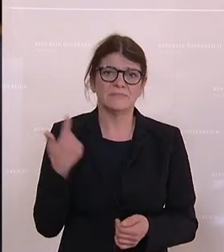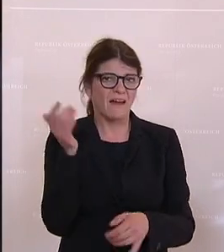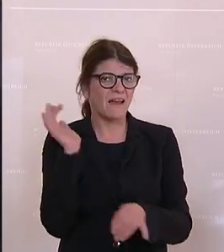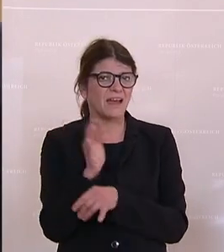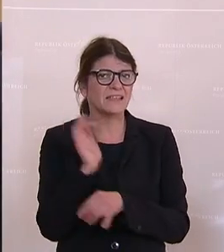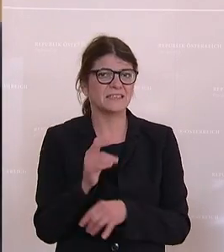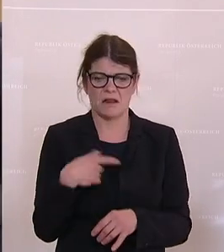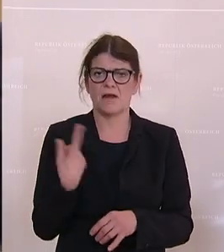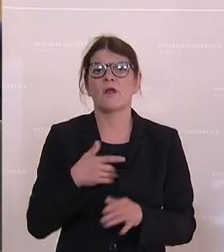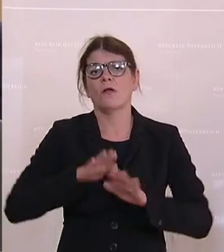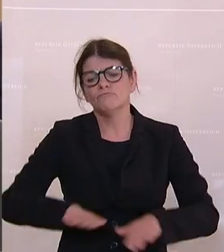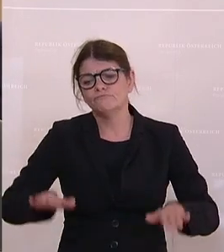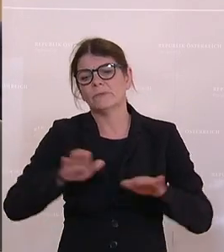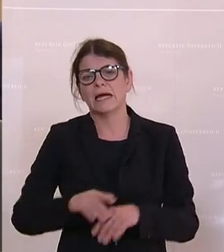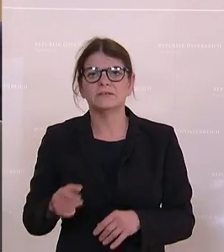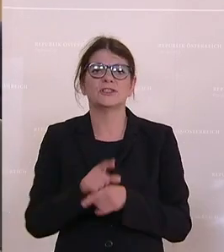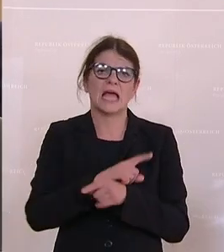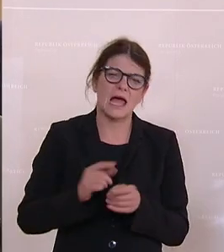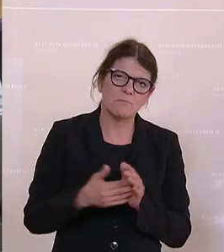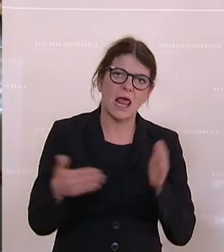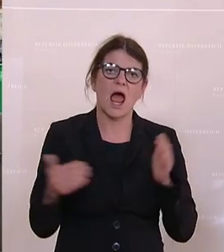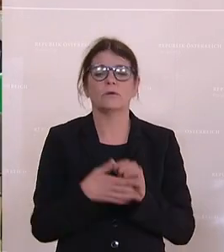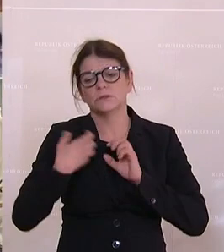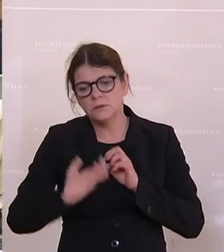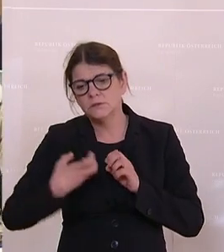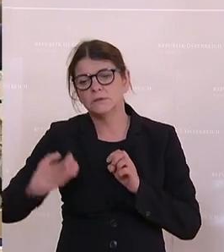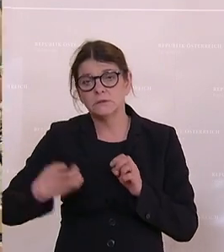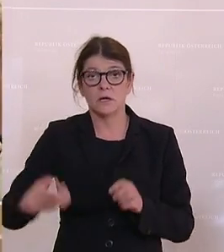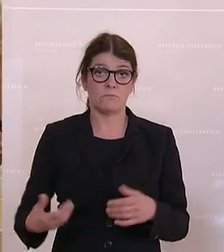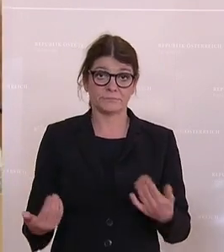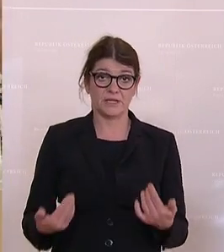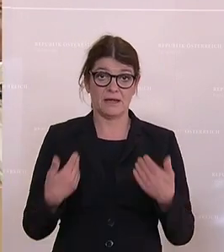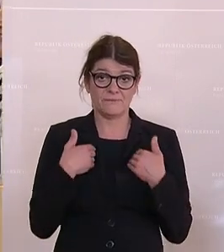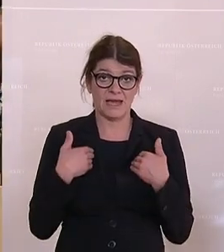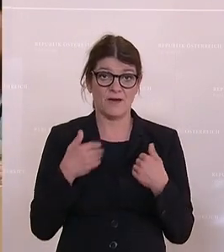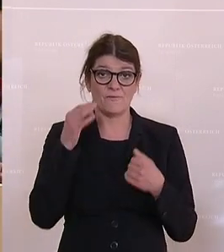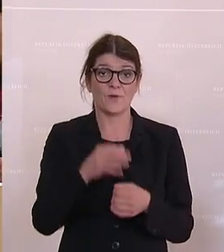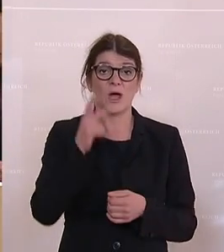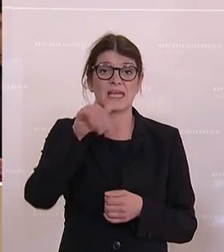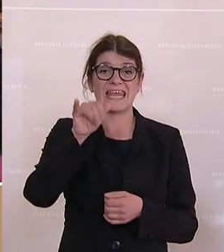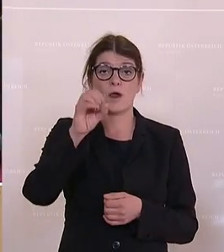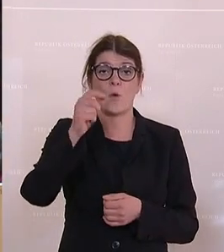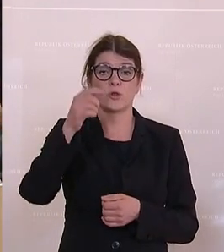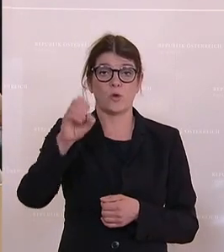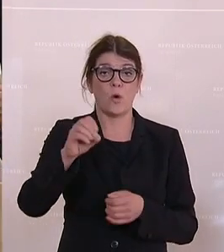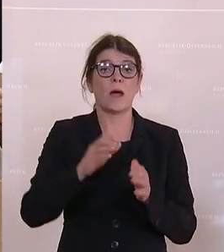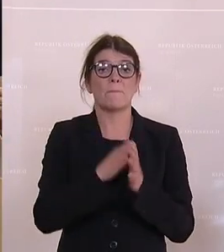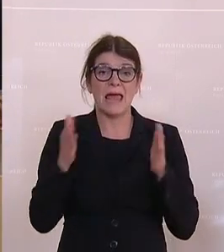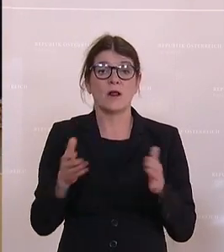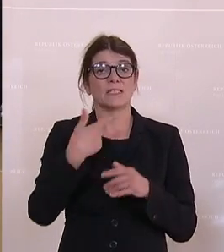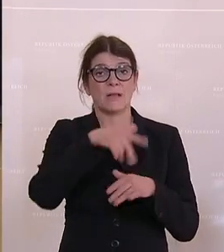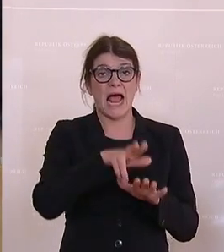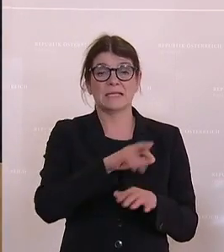kritisieren, dass wir uns so lange Zeit lassen und dass das alles so lange braucht. Wir hatten für die Kyoto-Periode 2008